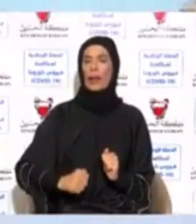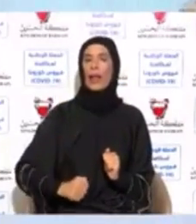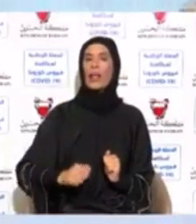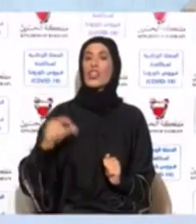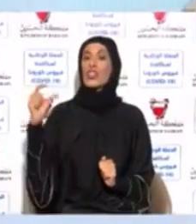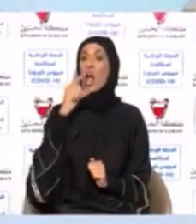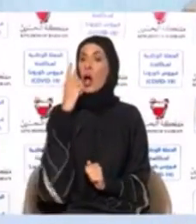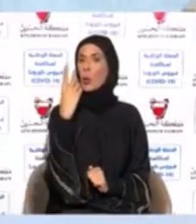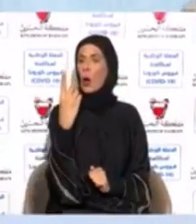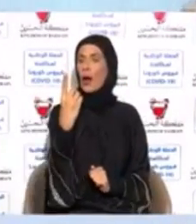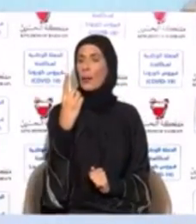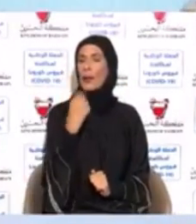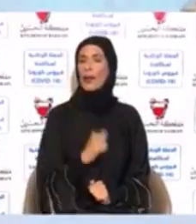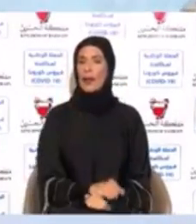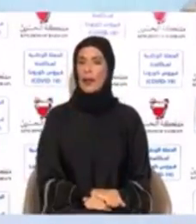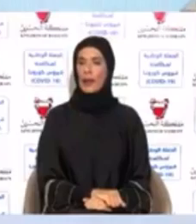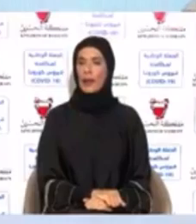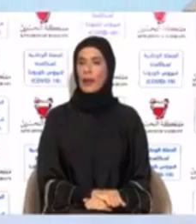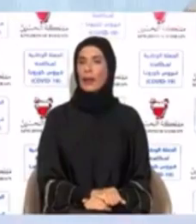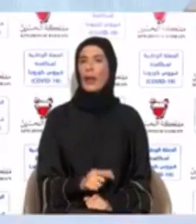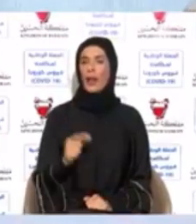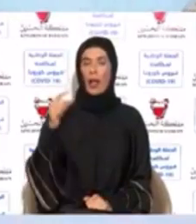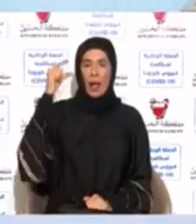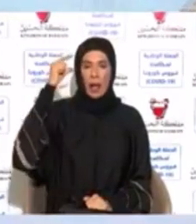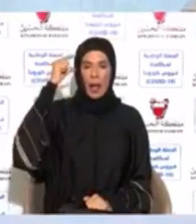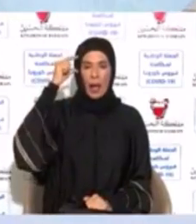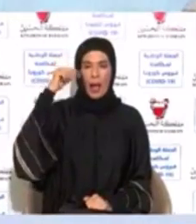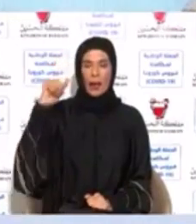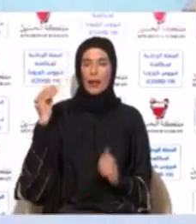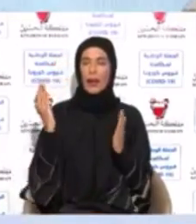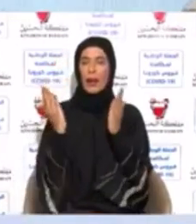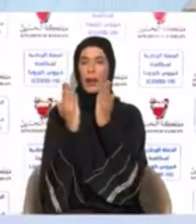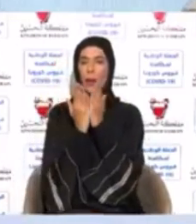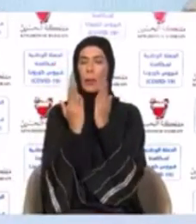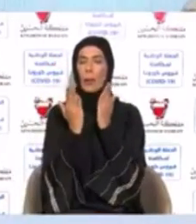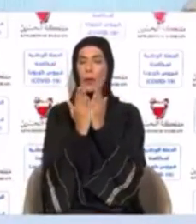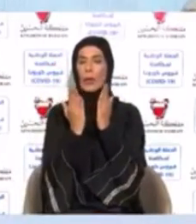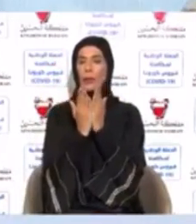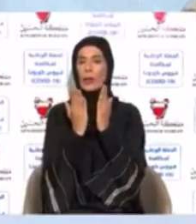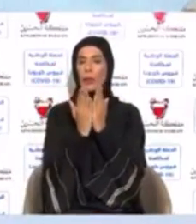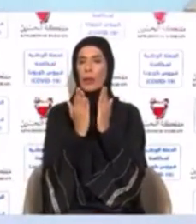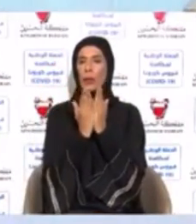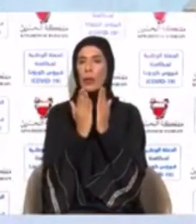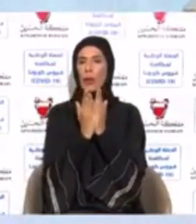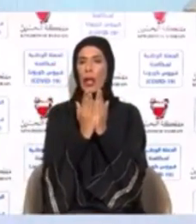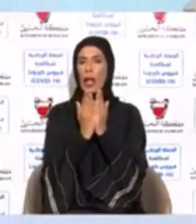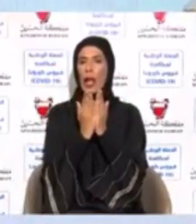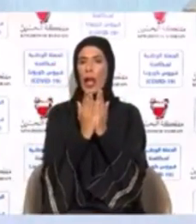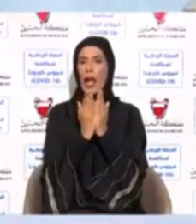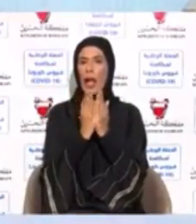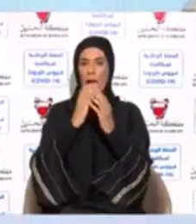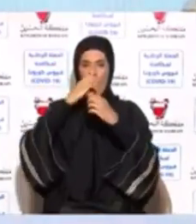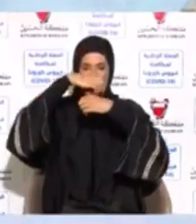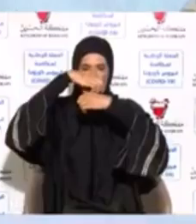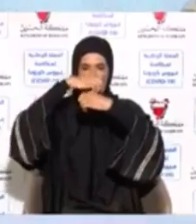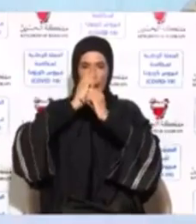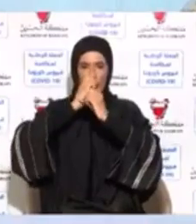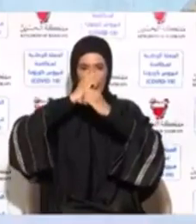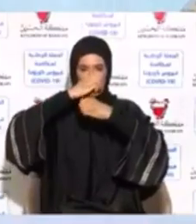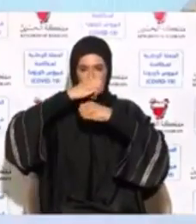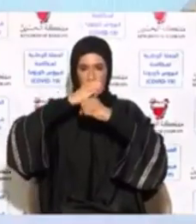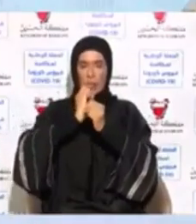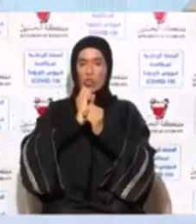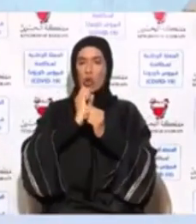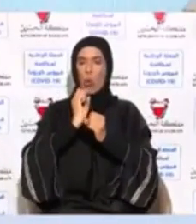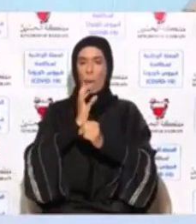الطيبه. كما تعلمون فقط للتذكير ان هذه الدراسه السريريه في التجربه الثالثه، هي التجربه